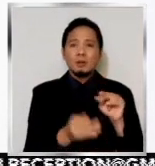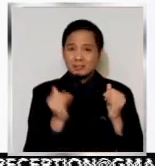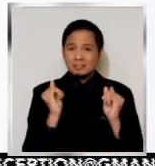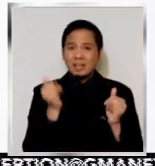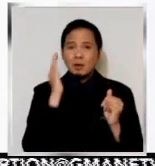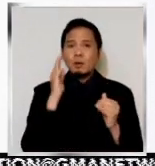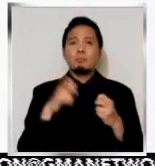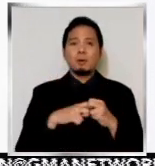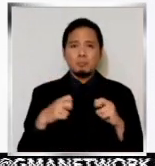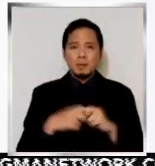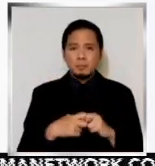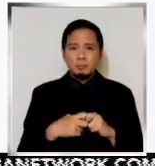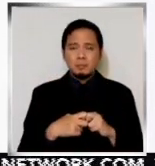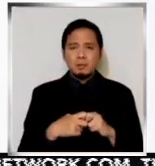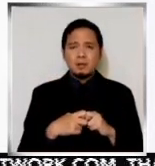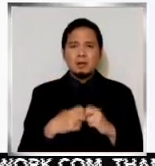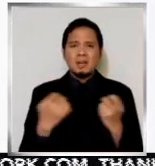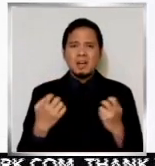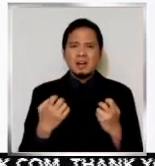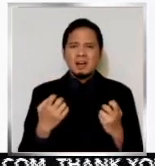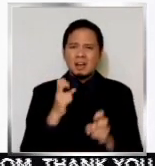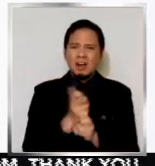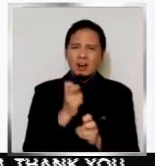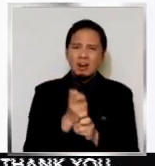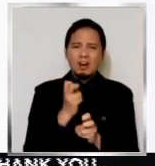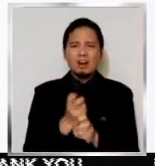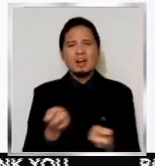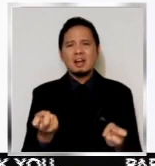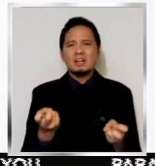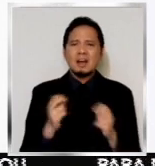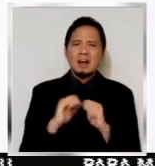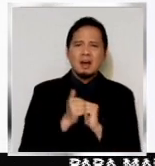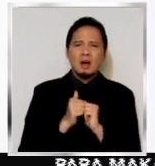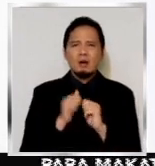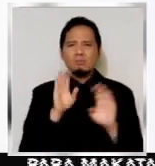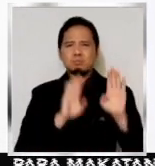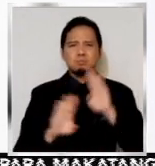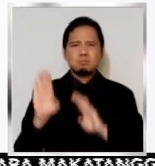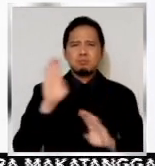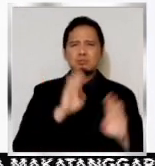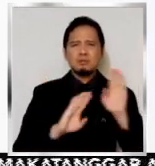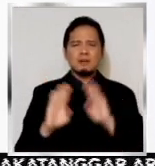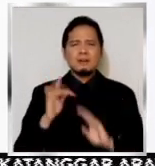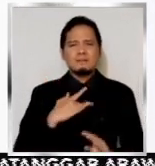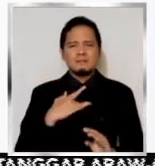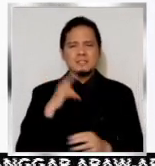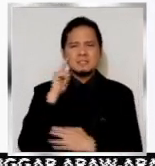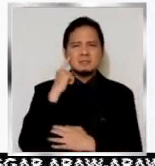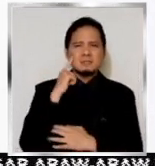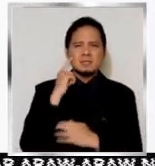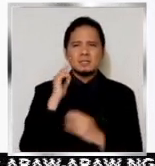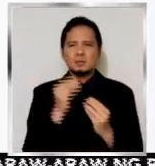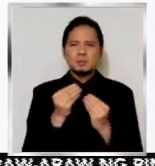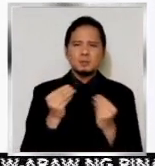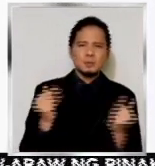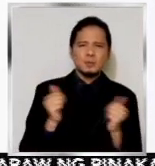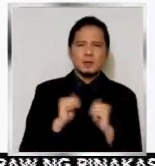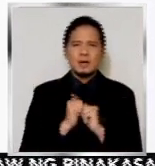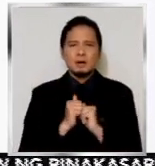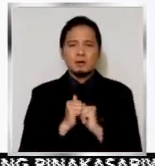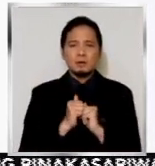So, mahirap itong problema natin. Oo. No? We can come up with